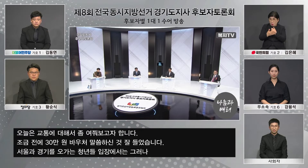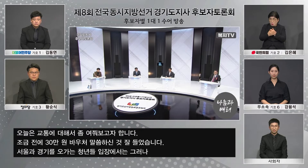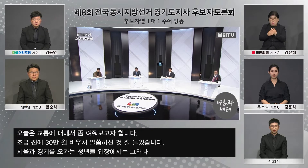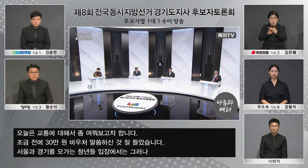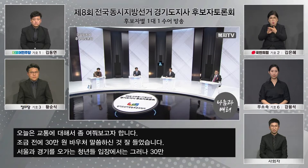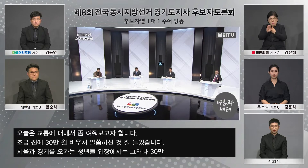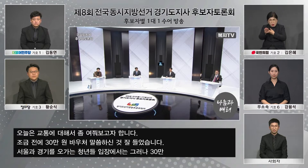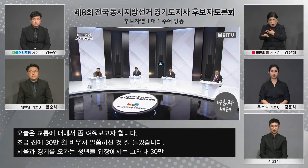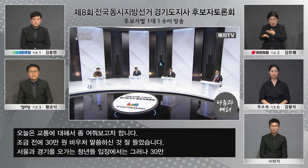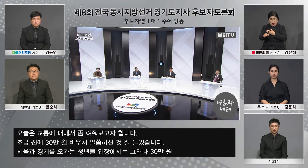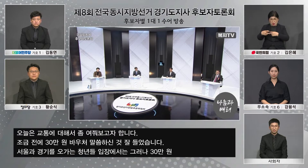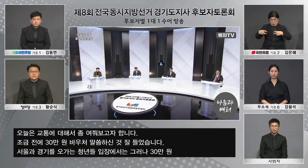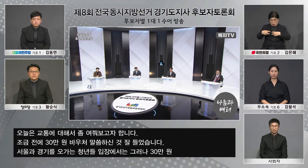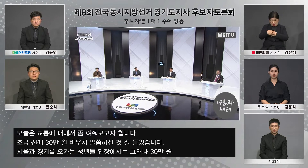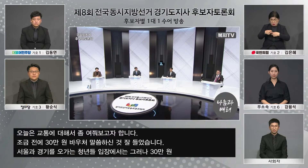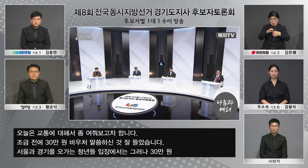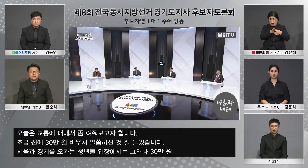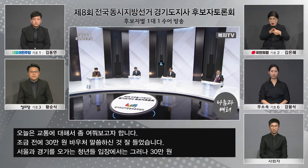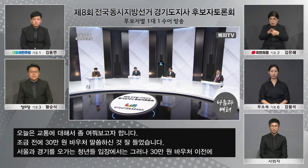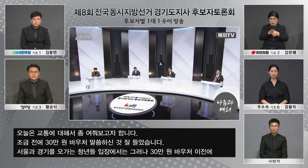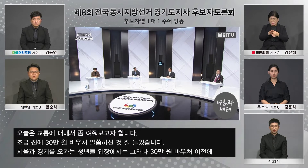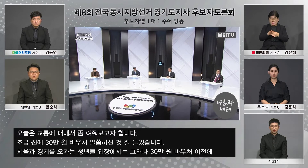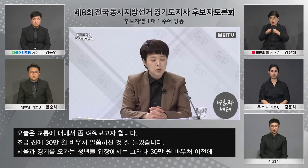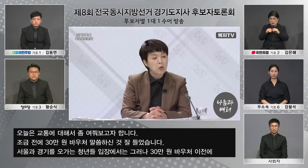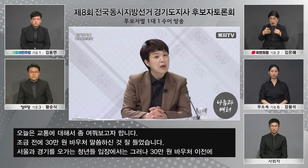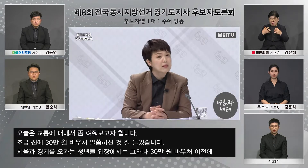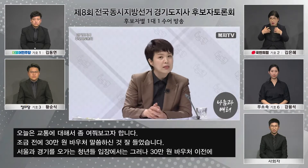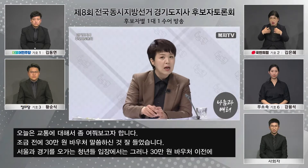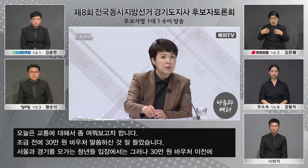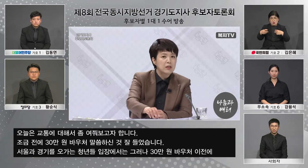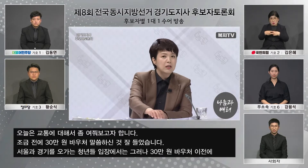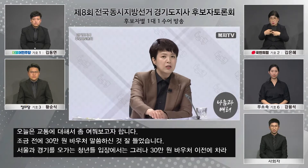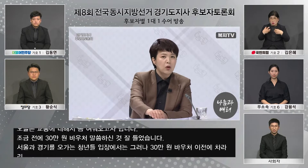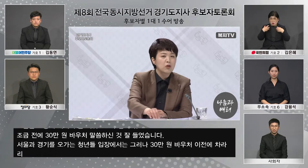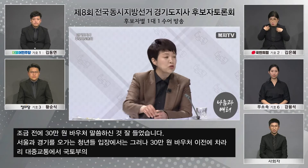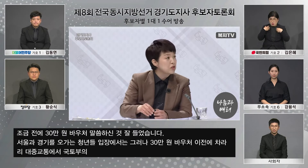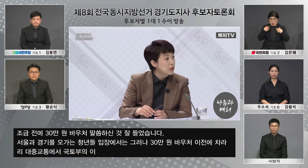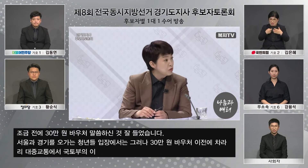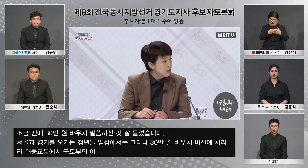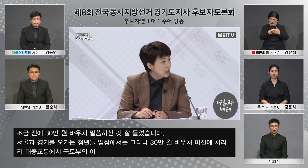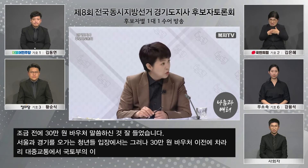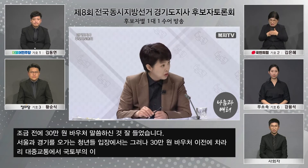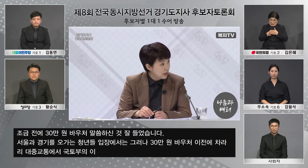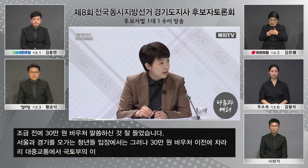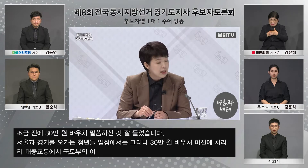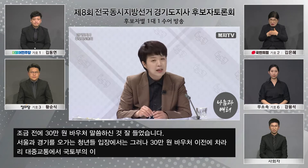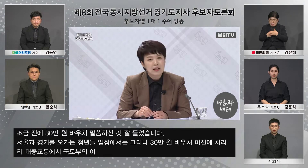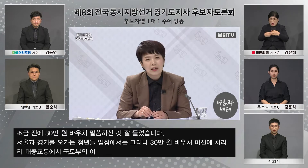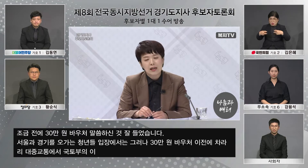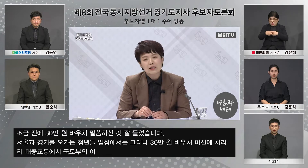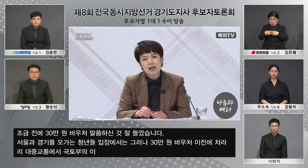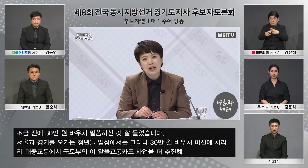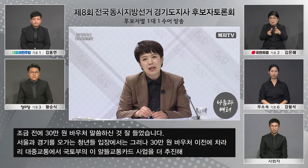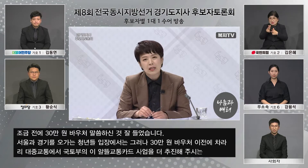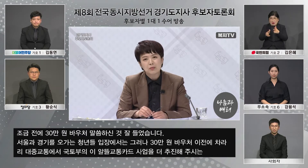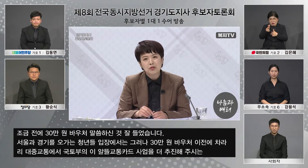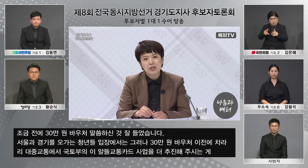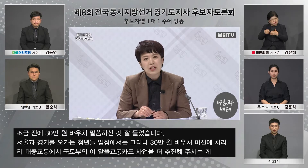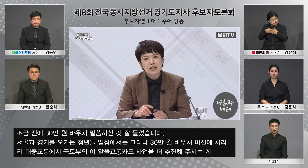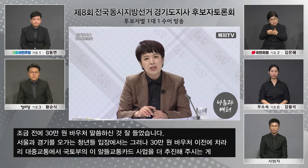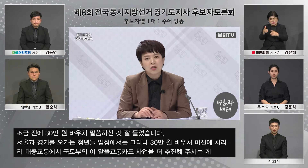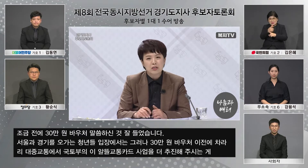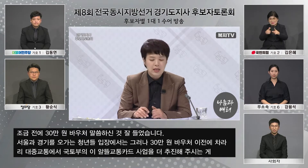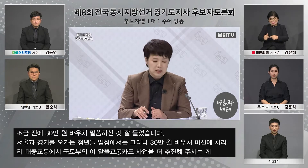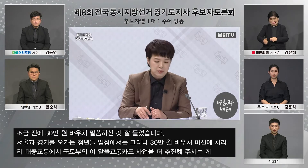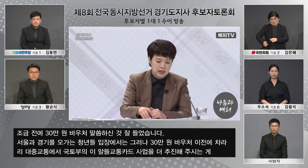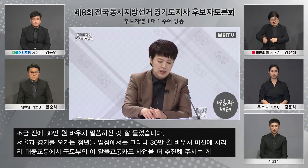대중교통 에서 국토부의 이 알뜰 교통카드 사업을 더 추진해 주시는 게 좋지 않을까라는 생각을 하는